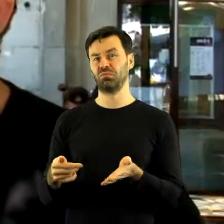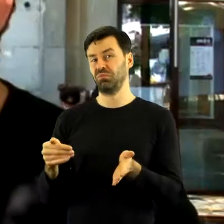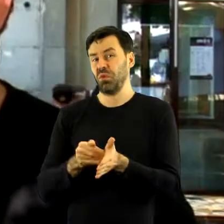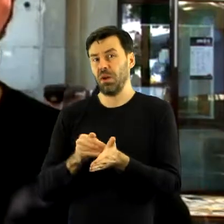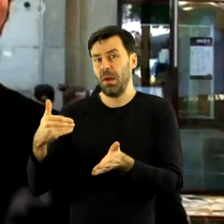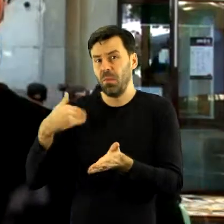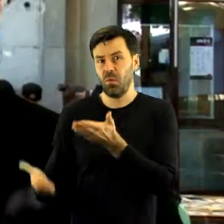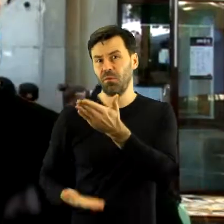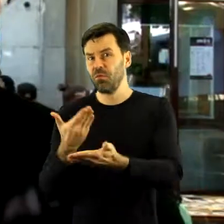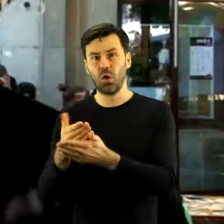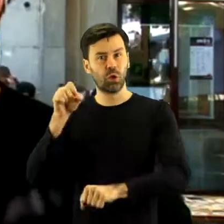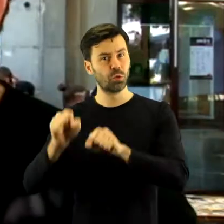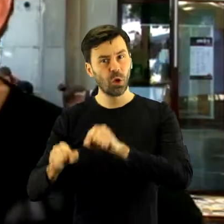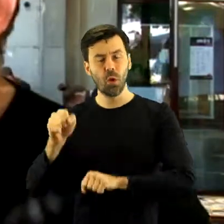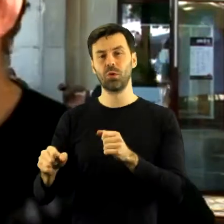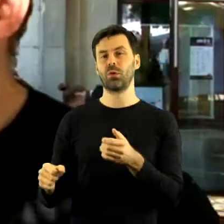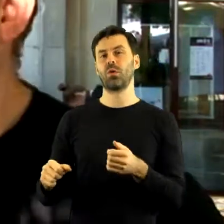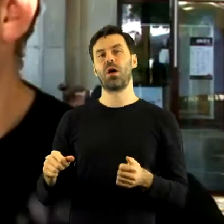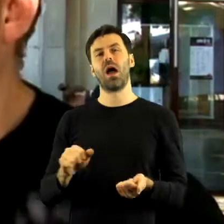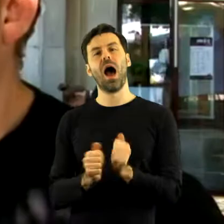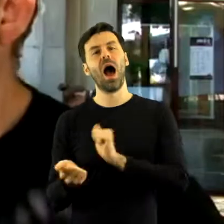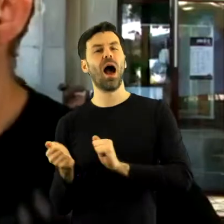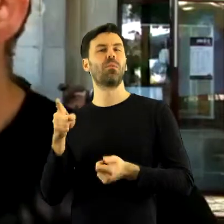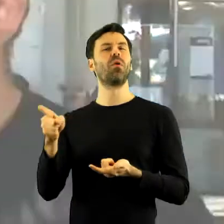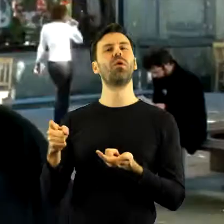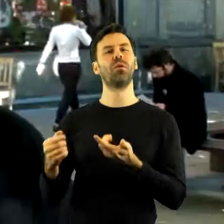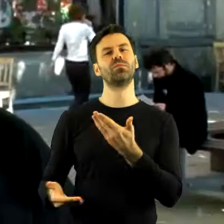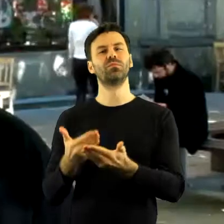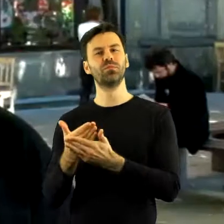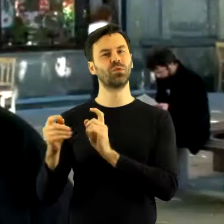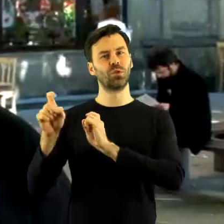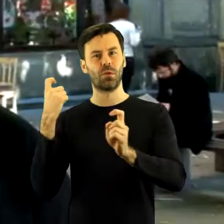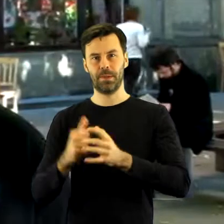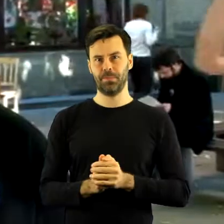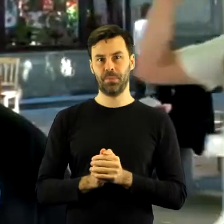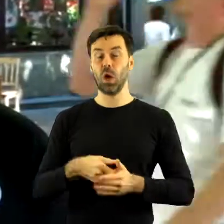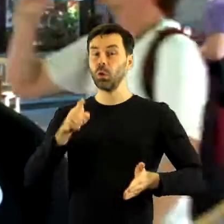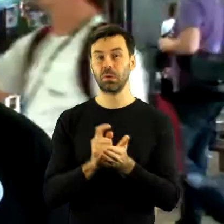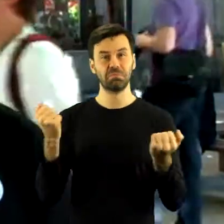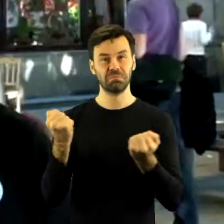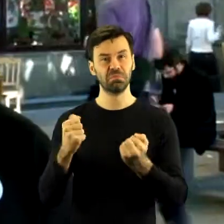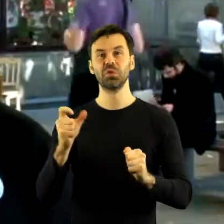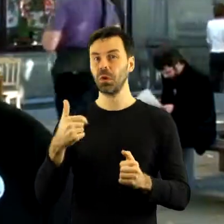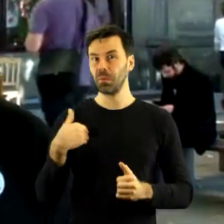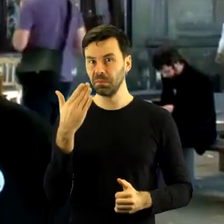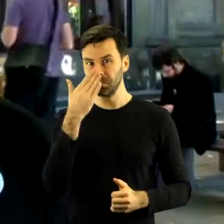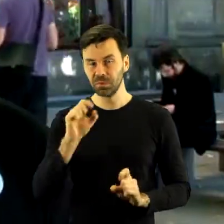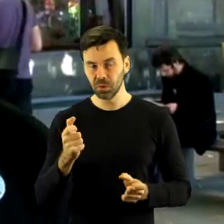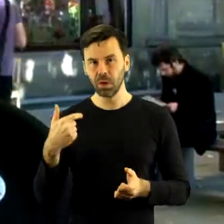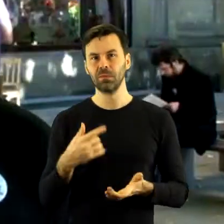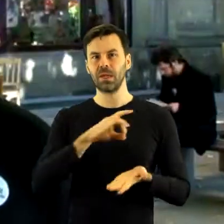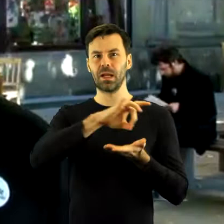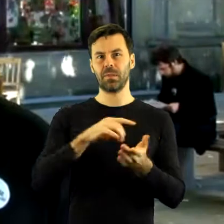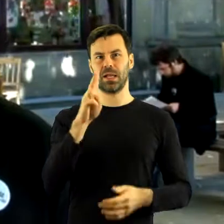koniecznością odwoływania się na przykład do sądów czy do kolegium odwoławczego. Największy sukces ostatnio to jest doprowadzenie do tego, że